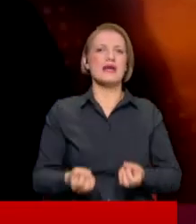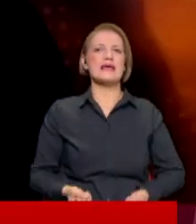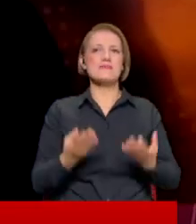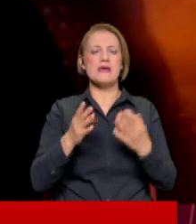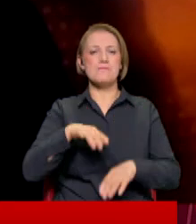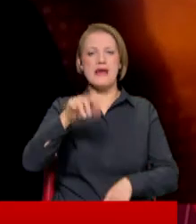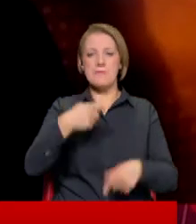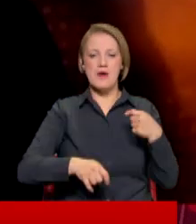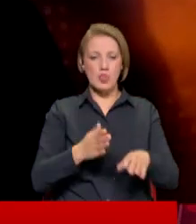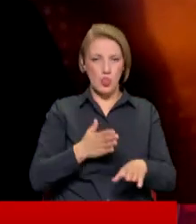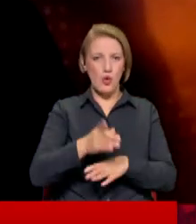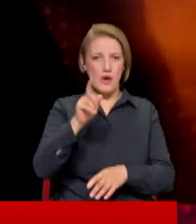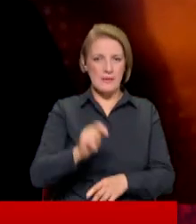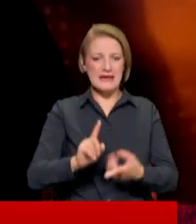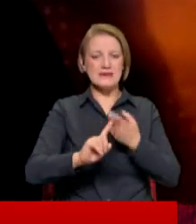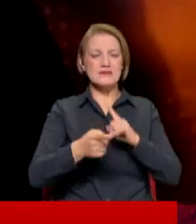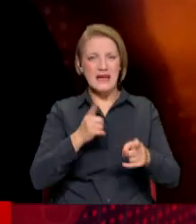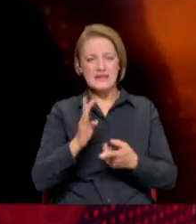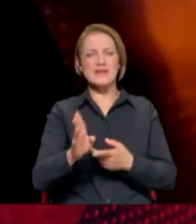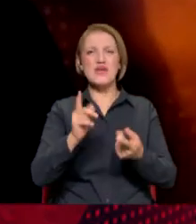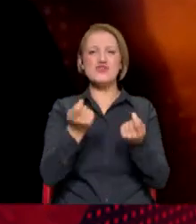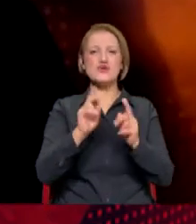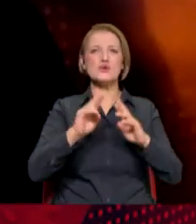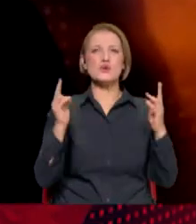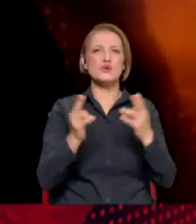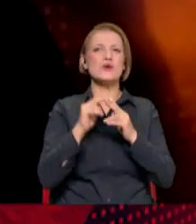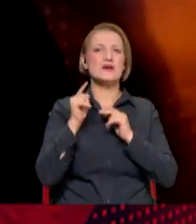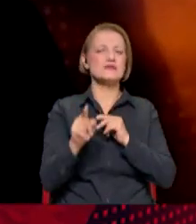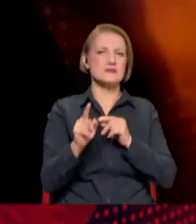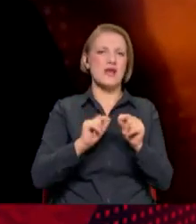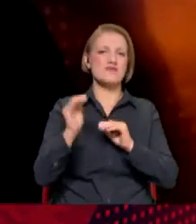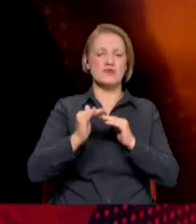attı ama siyasetin de iş dünyasının da artık odağının sadece enflasyon olması gerekiyor.